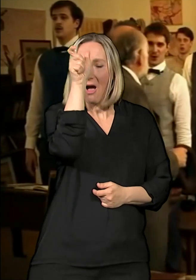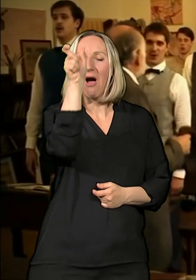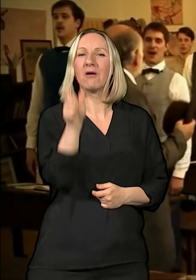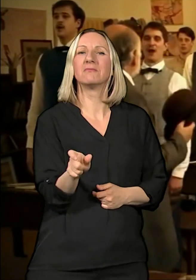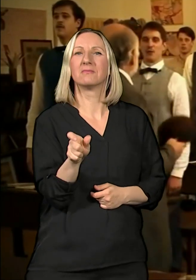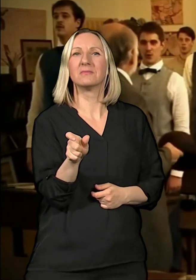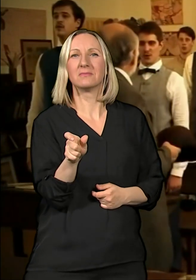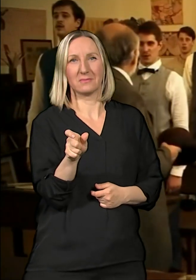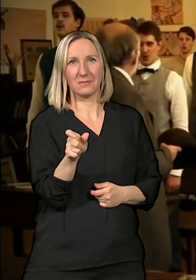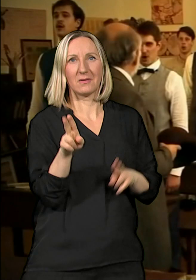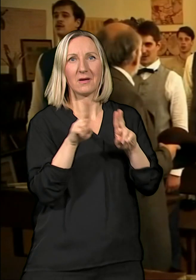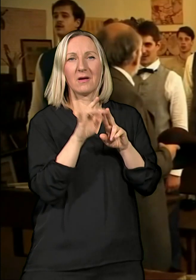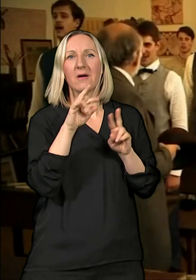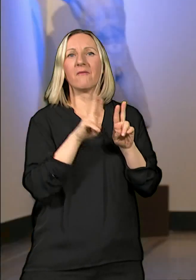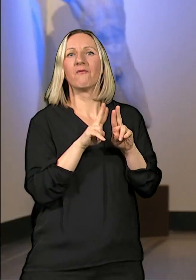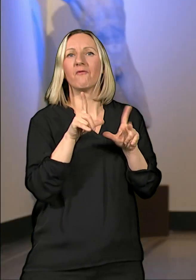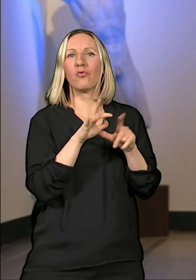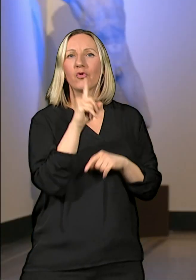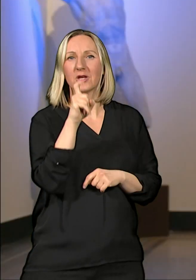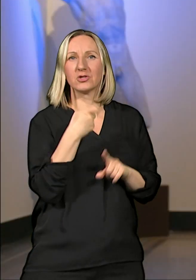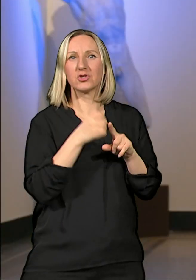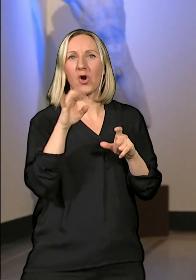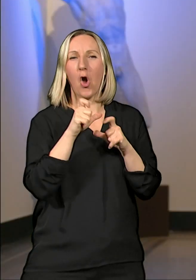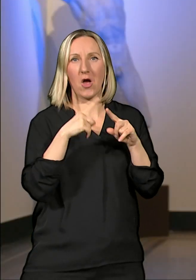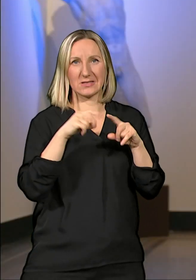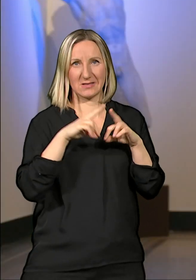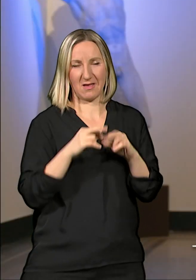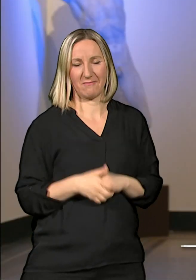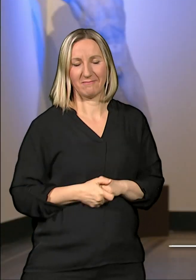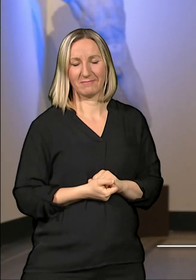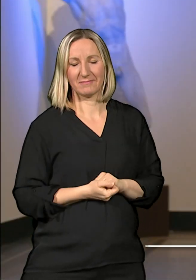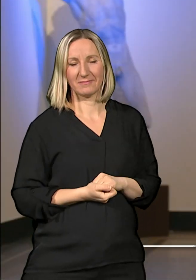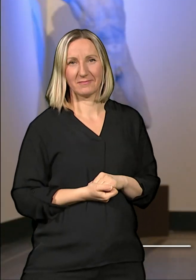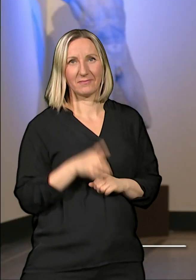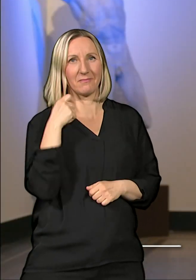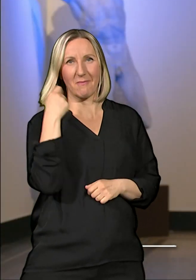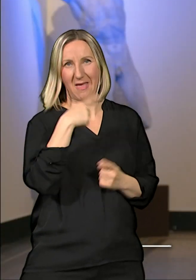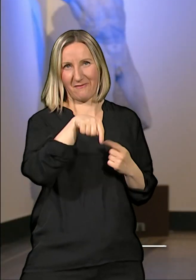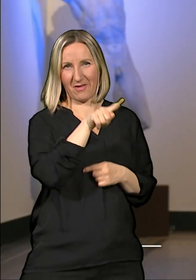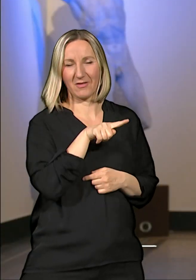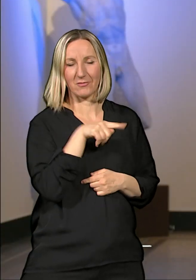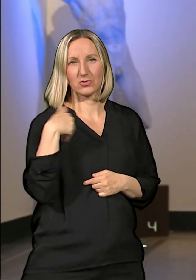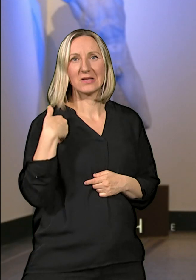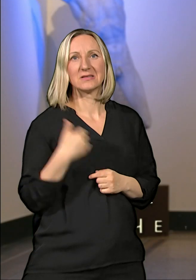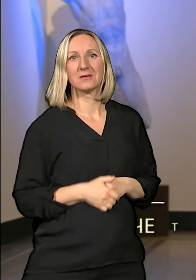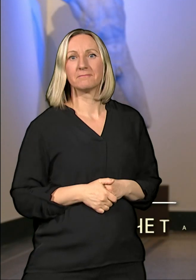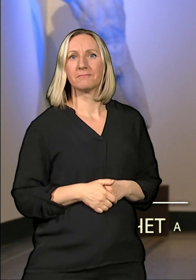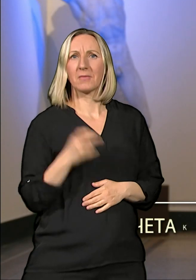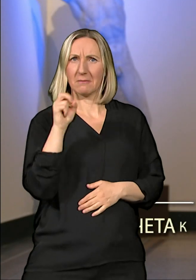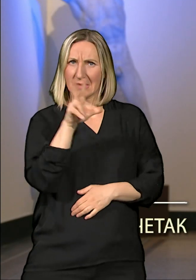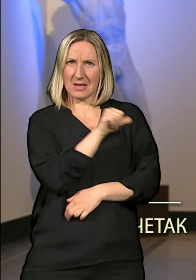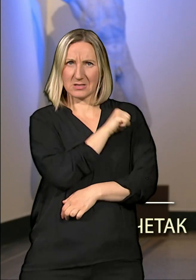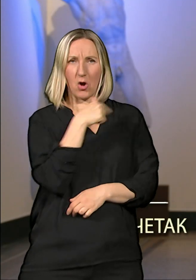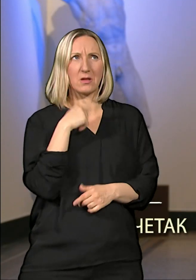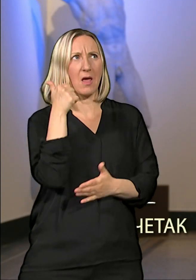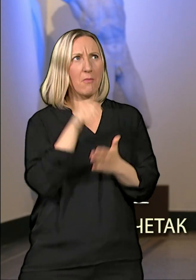kao što je Vujić Kosta. Mislim da je to, da sam imao 13 godina, da sam otišao u Nešanu školu glume i